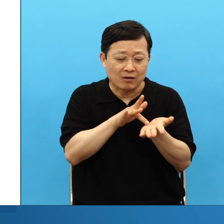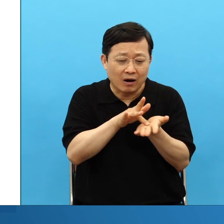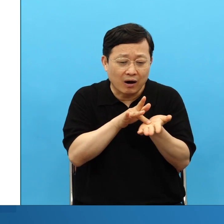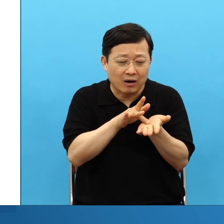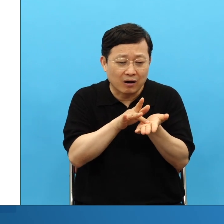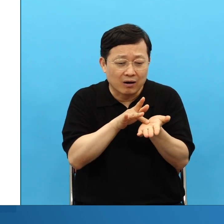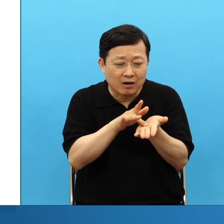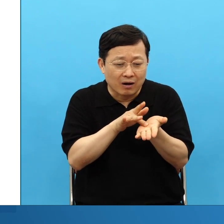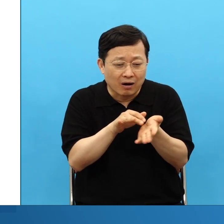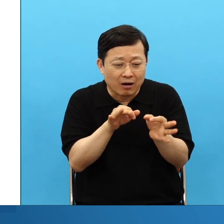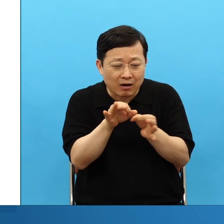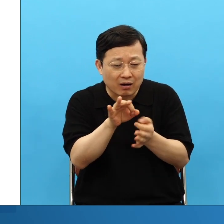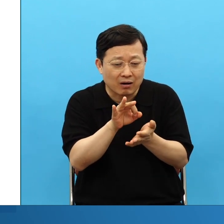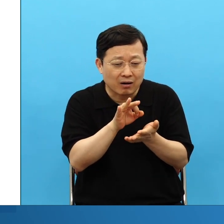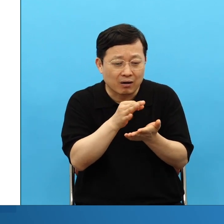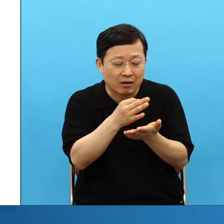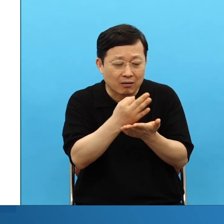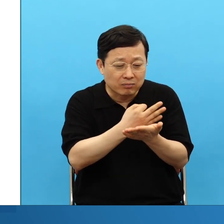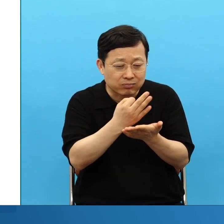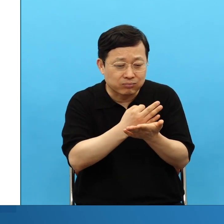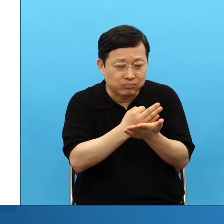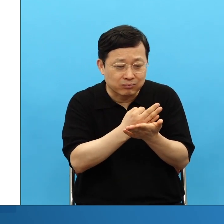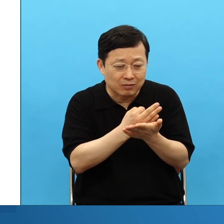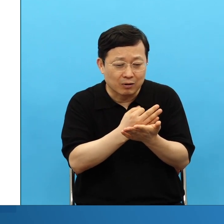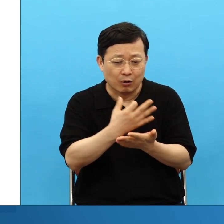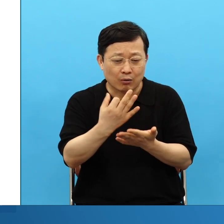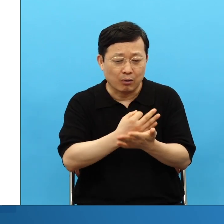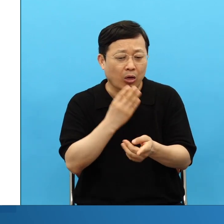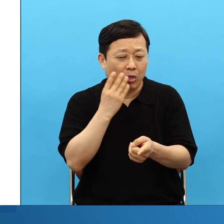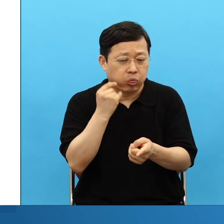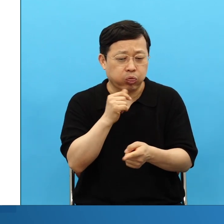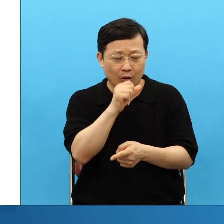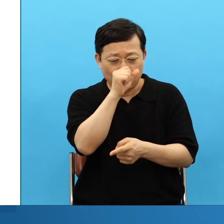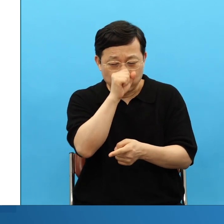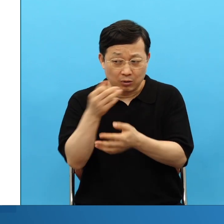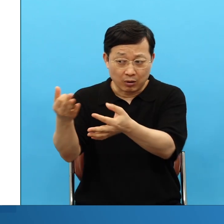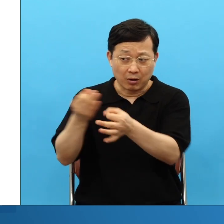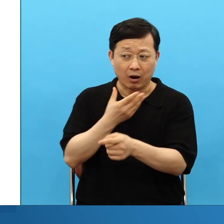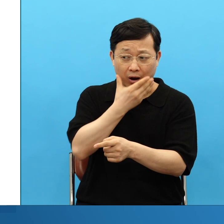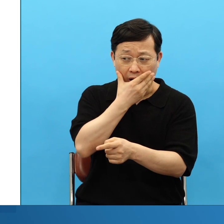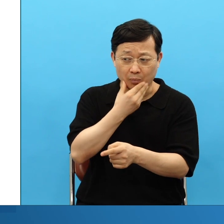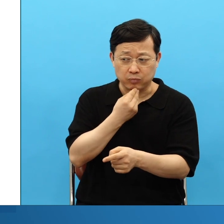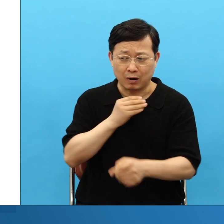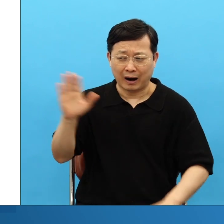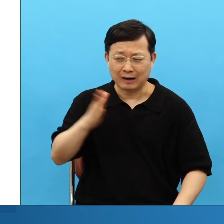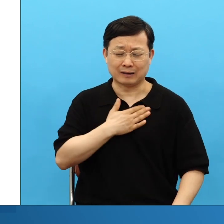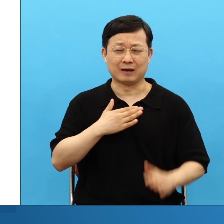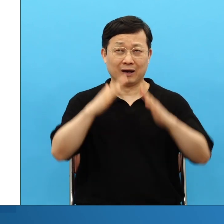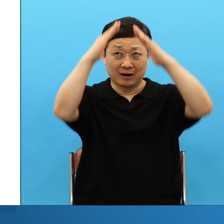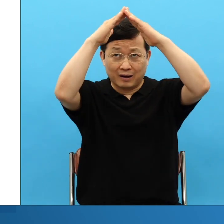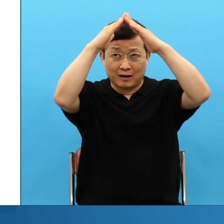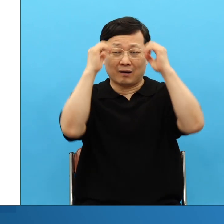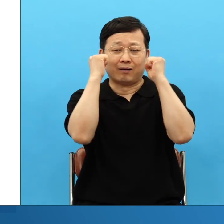너무도 힘들고 우울했어요. 남들은 네가 약사 돼서 돈도 잘 벌고 좋지 않겠나